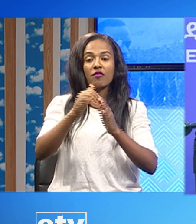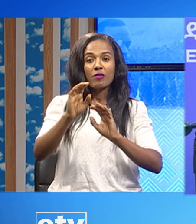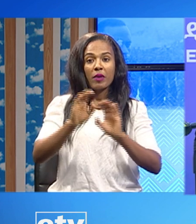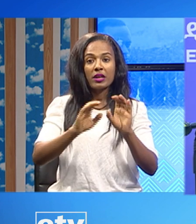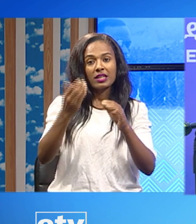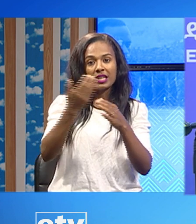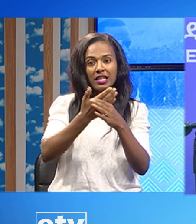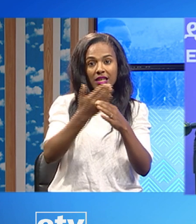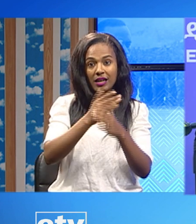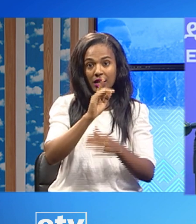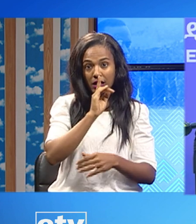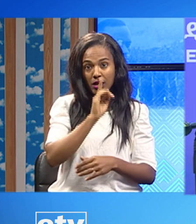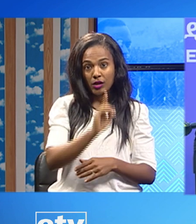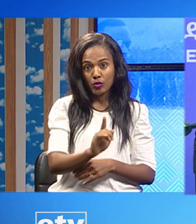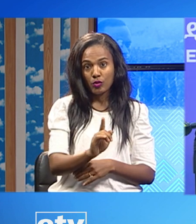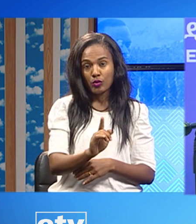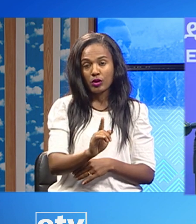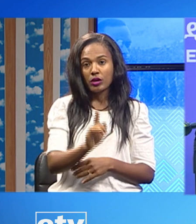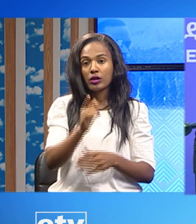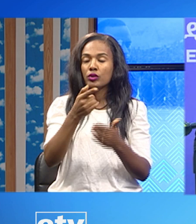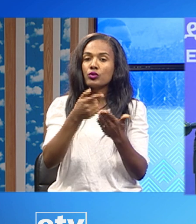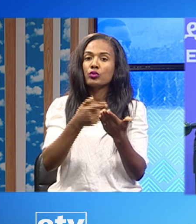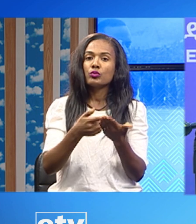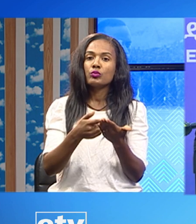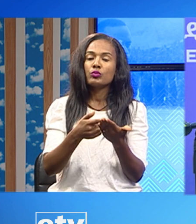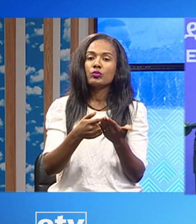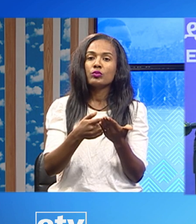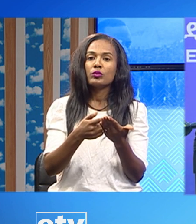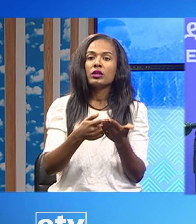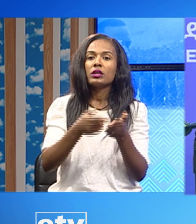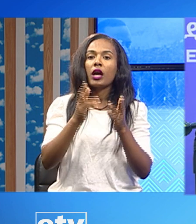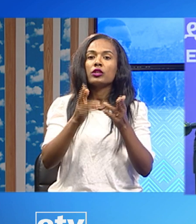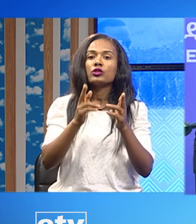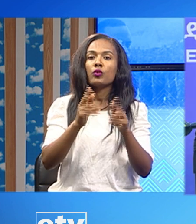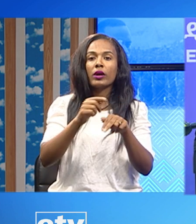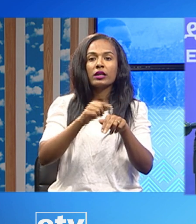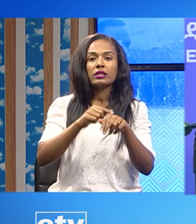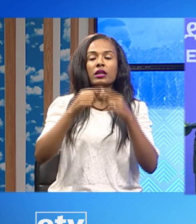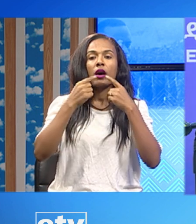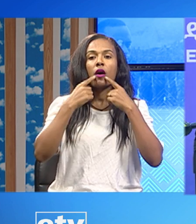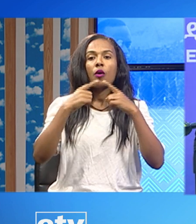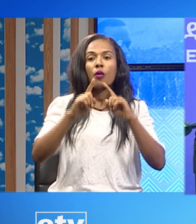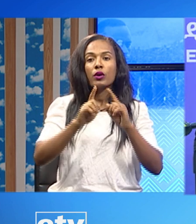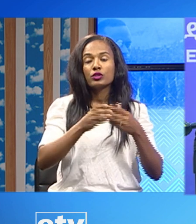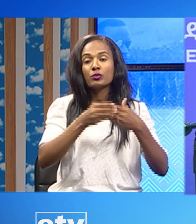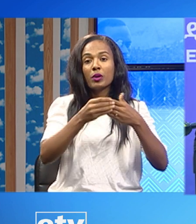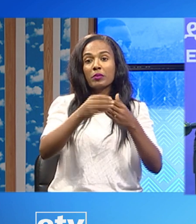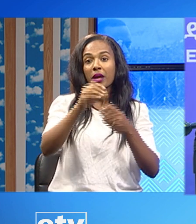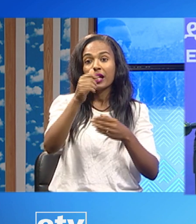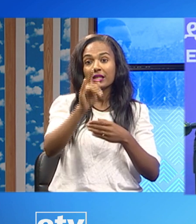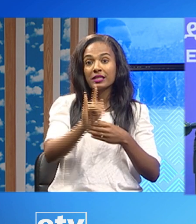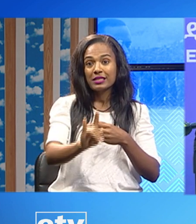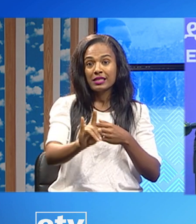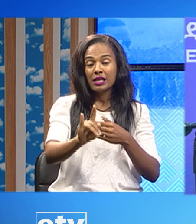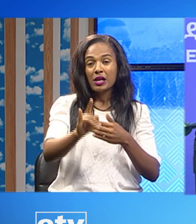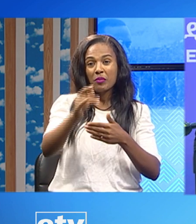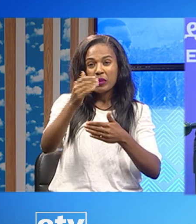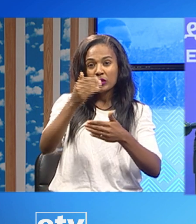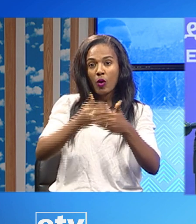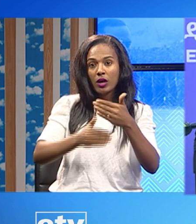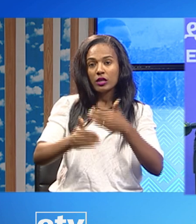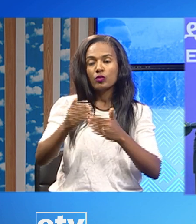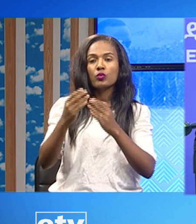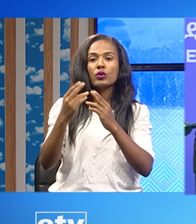የተከለከለ ነው። እንዲሁም ያስቸኳይ ጊዜ አዋጅ መምሪያ እዙ በተዋረድ